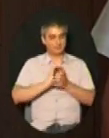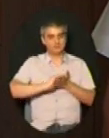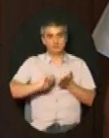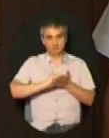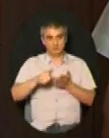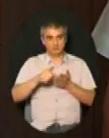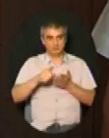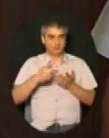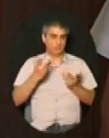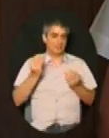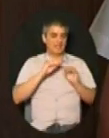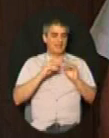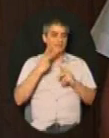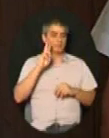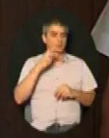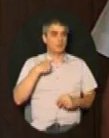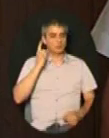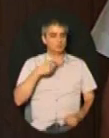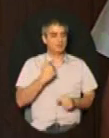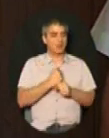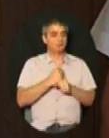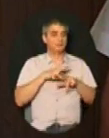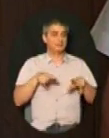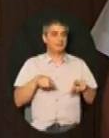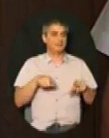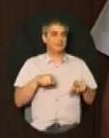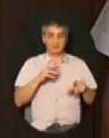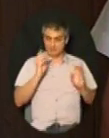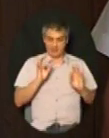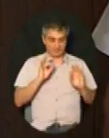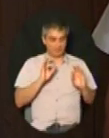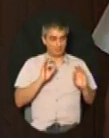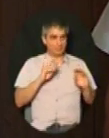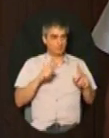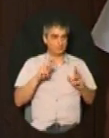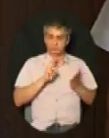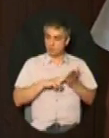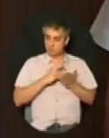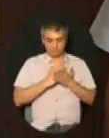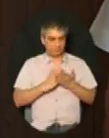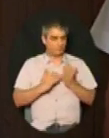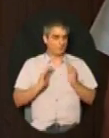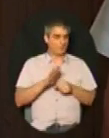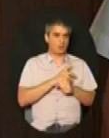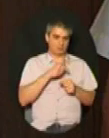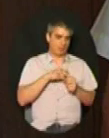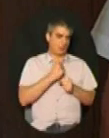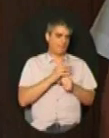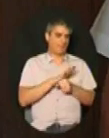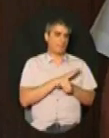שזה על כמה שיותר רכיבים. אנחנו צריכים לייצר מצב שאם באמת עוברים משרות חלקיות למלאות, אז אתה מפריש יותר, כי אתה עובד משרה